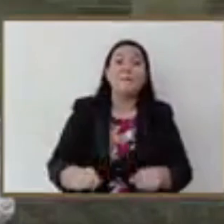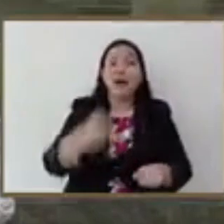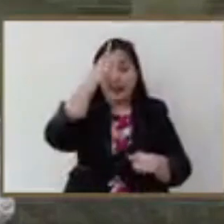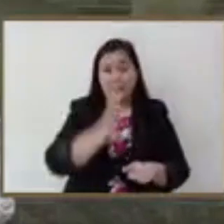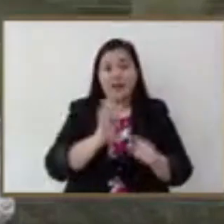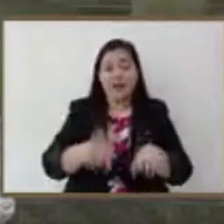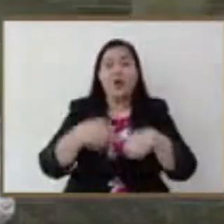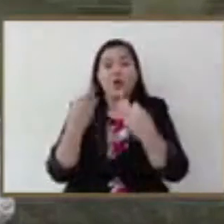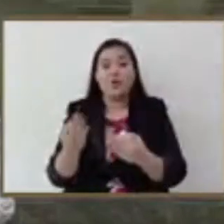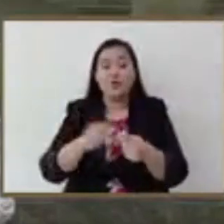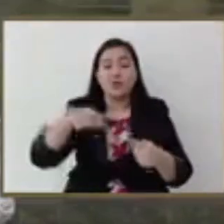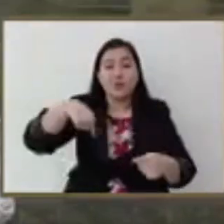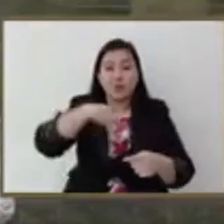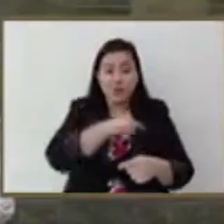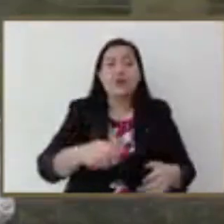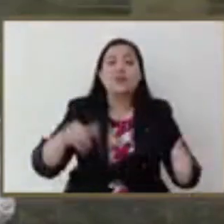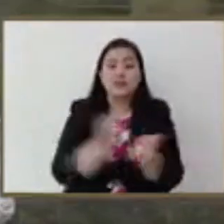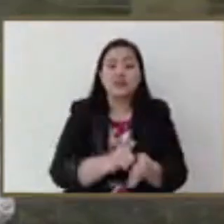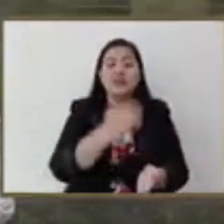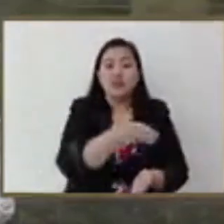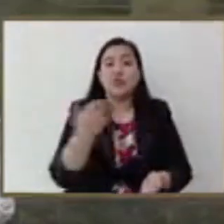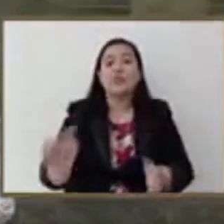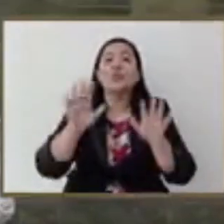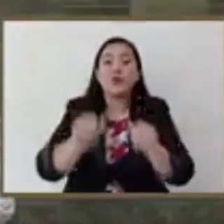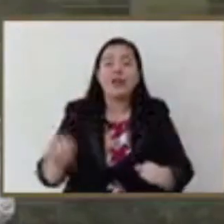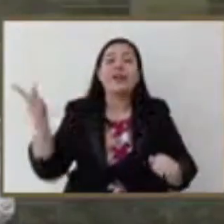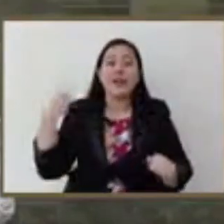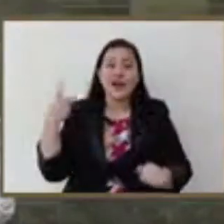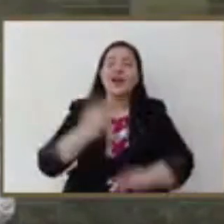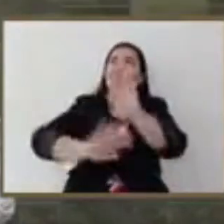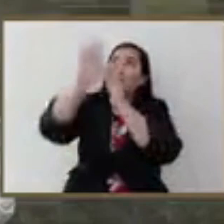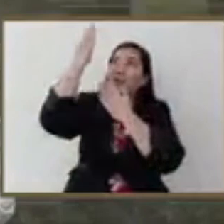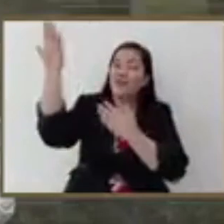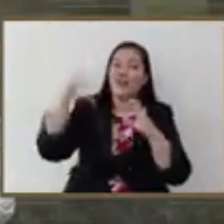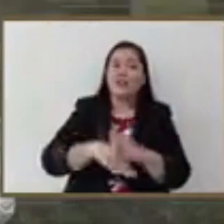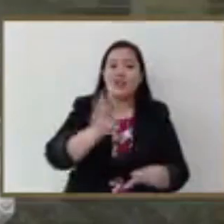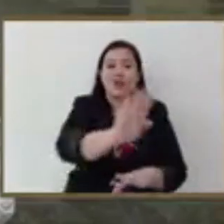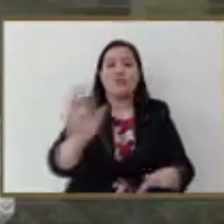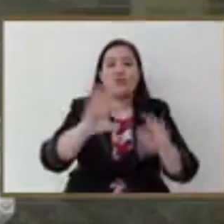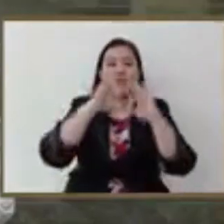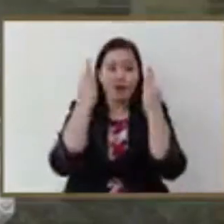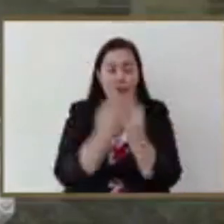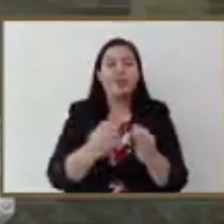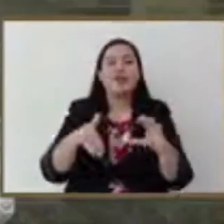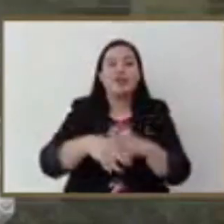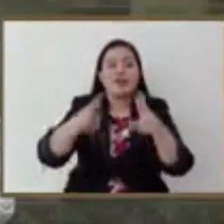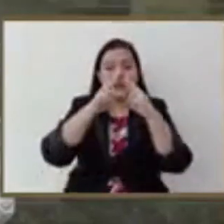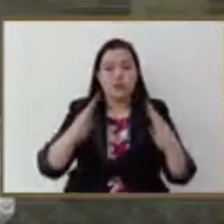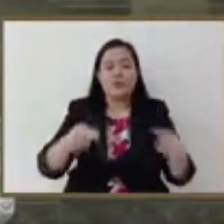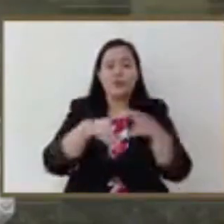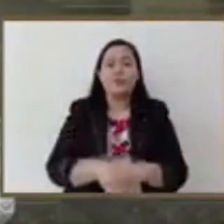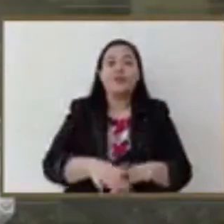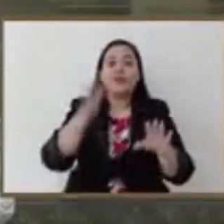ngayon pa lamang pwede kang magkaroon ng langit sa iyong pamilya, sa iyong tahanan, dito sa simbahan, sa buhay mo, mai-enjoy